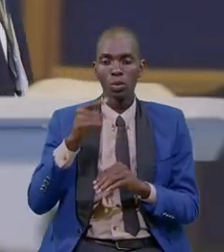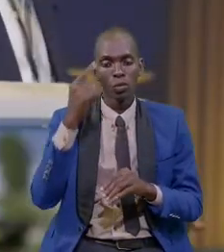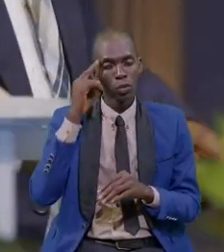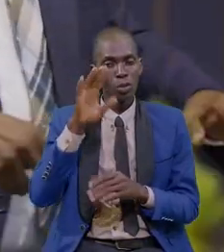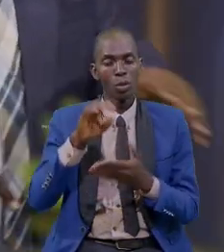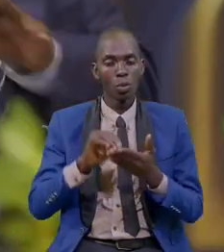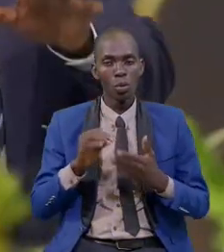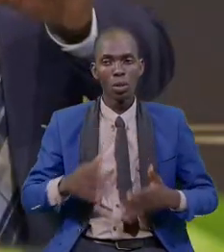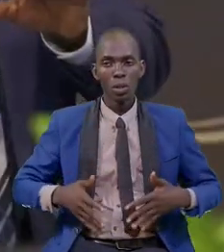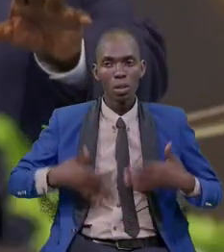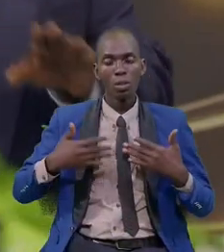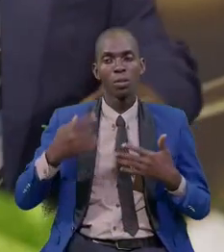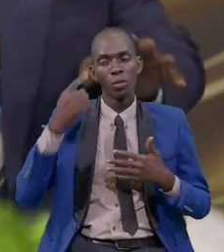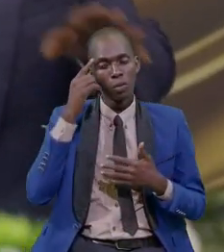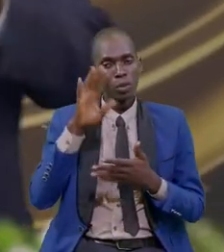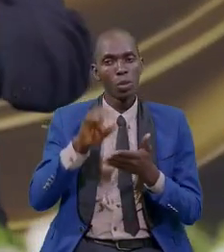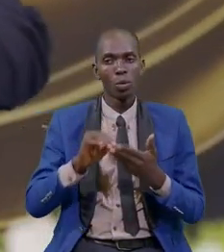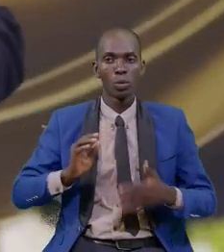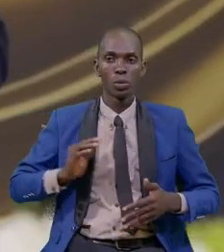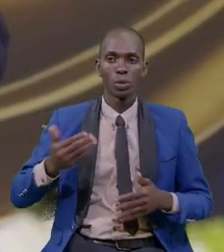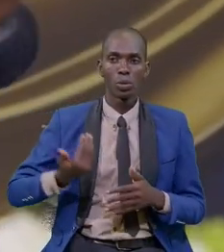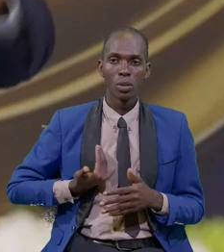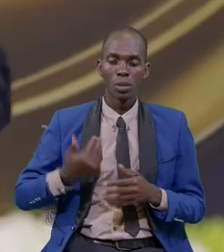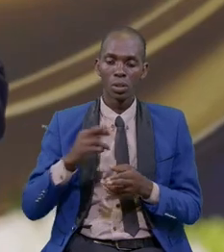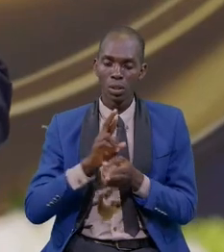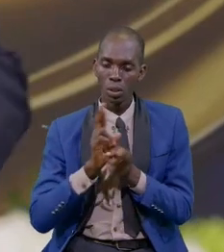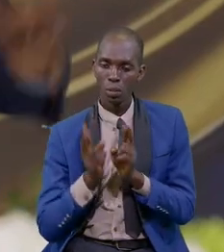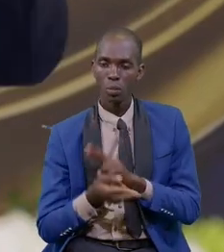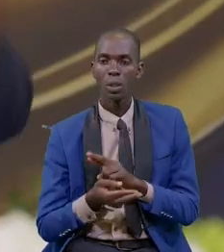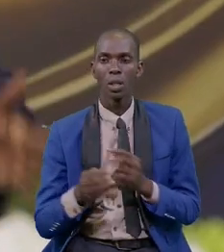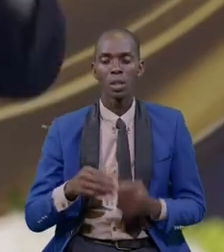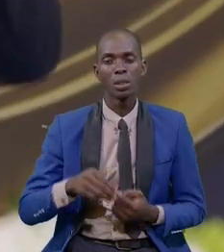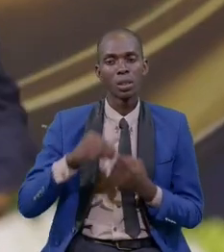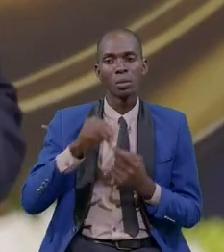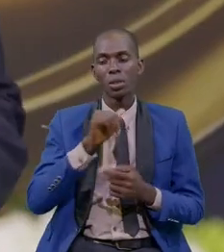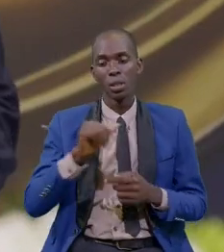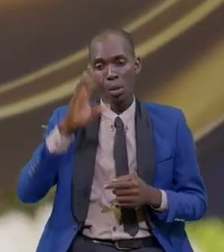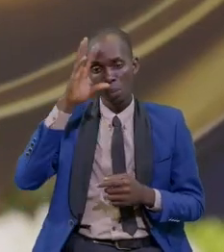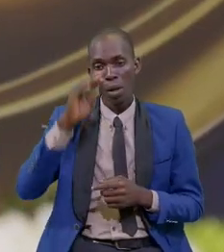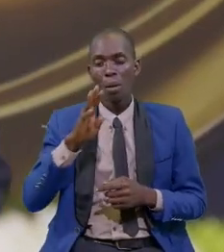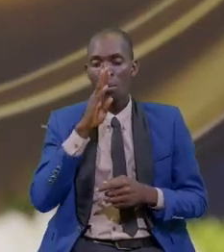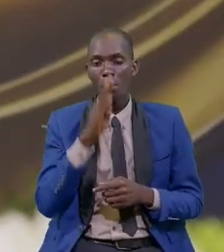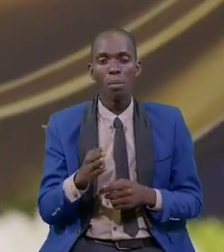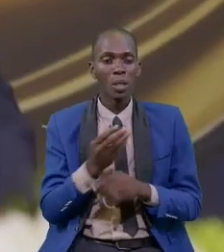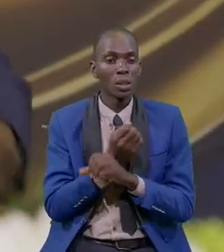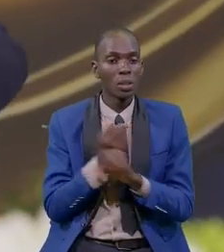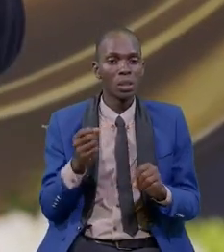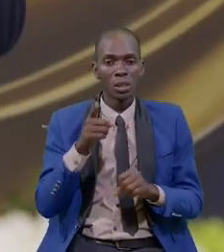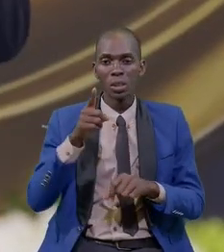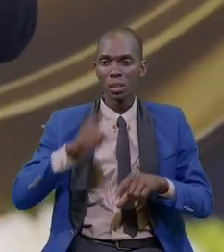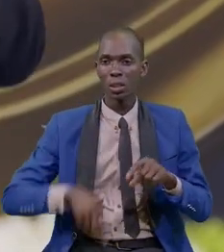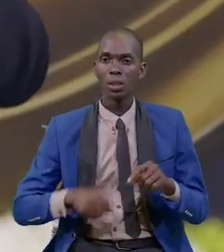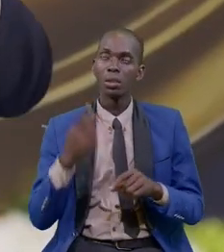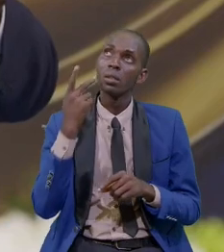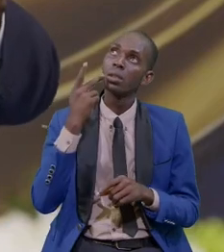Pour votre propre vie, pour votre propre âme, repentez-vous. Si quelqu'un ne naît de nouveau, il ne peut pas voir le royaume de